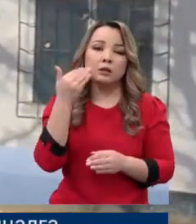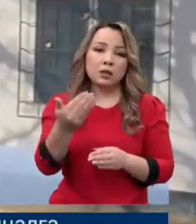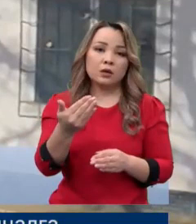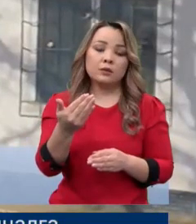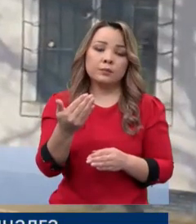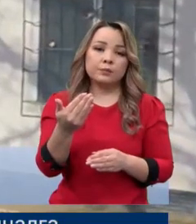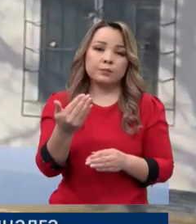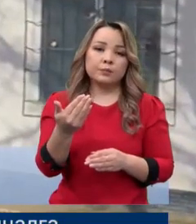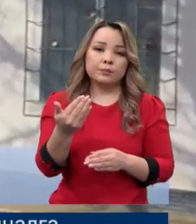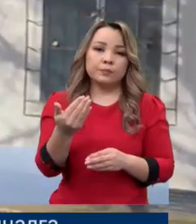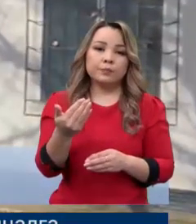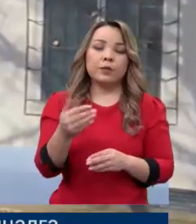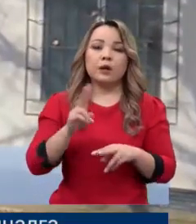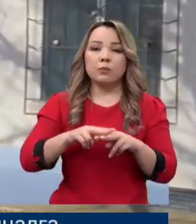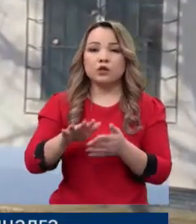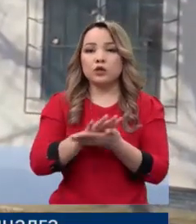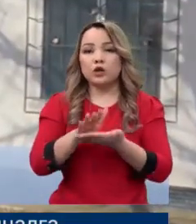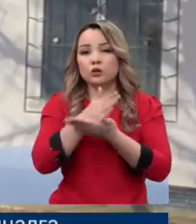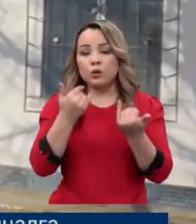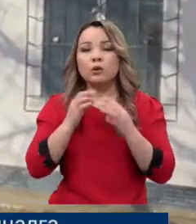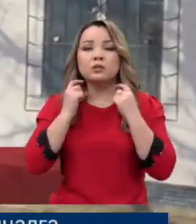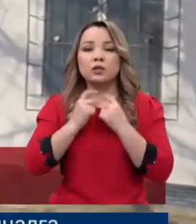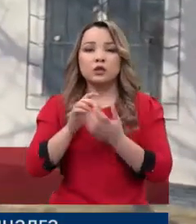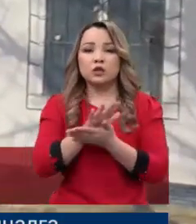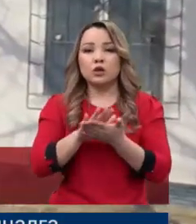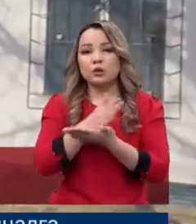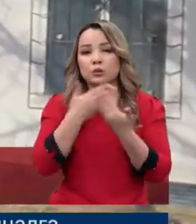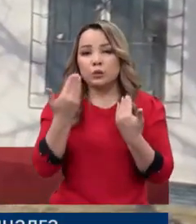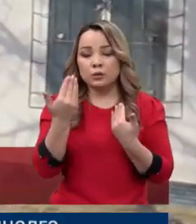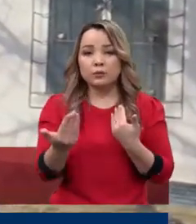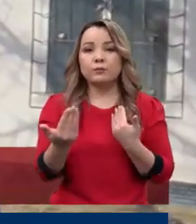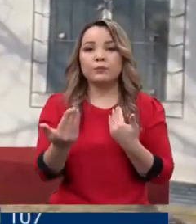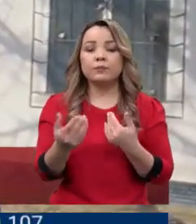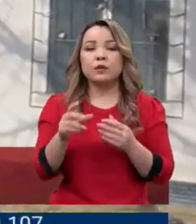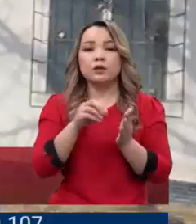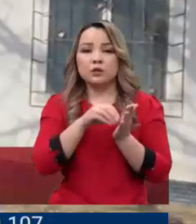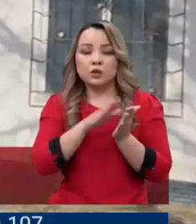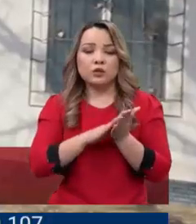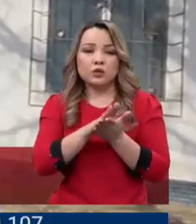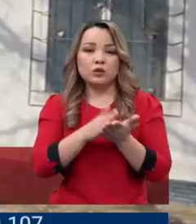не паспорты жоқ, не мойында қарғы бауы жоқ, чиптелмеген,